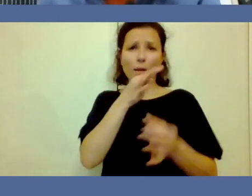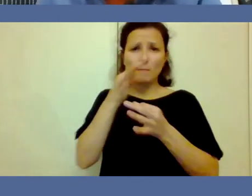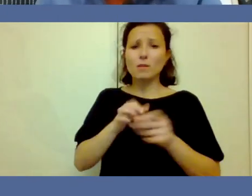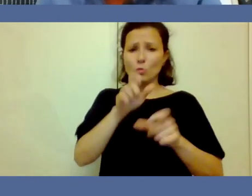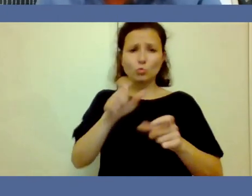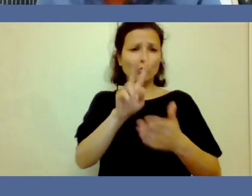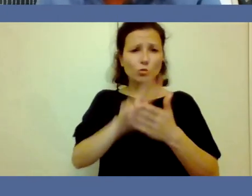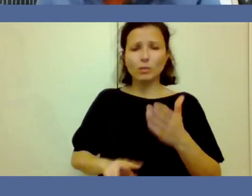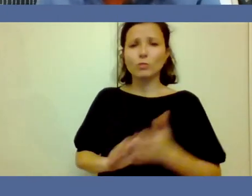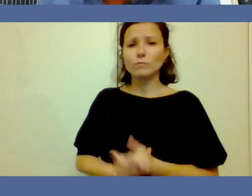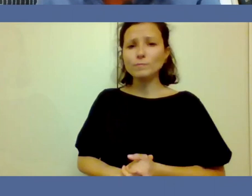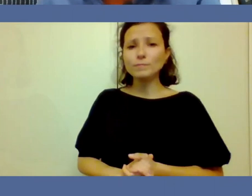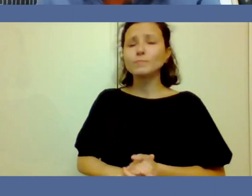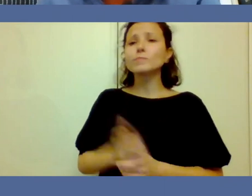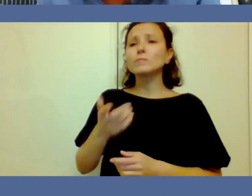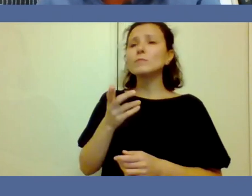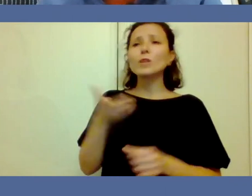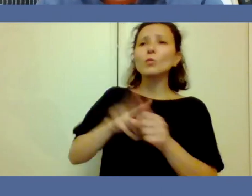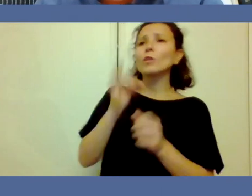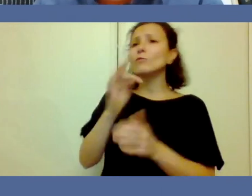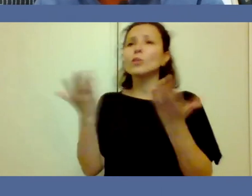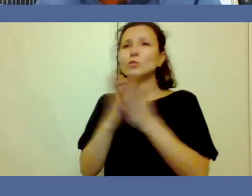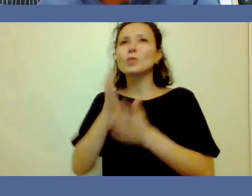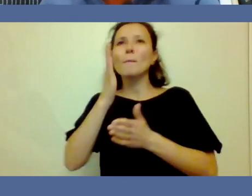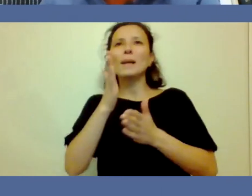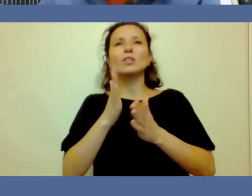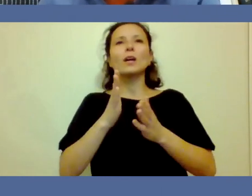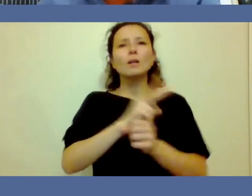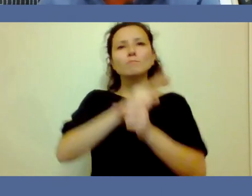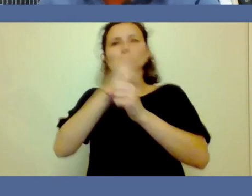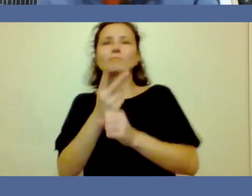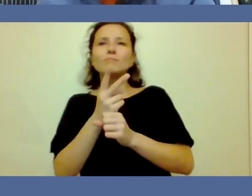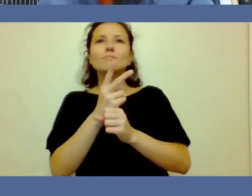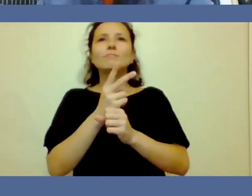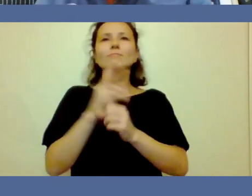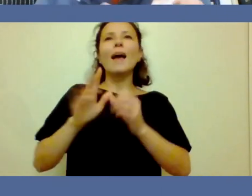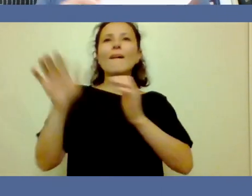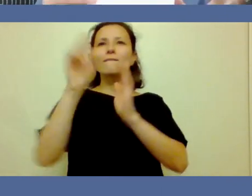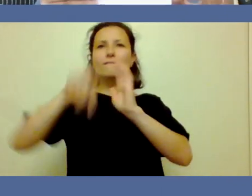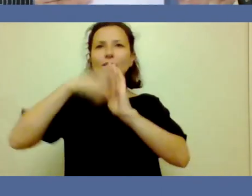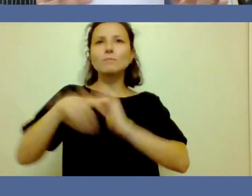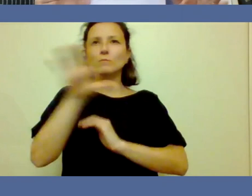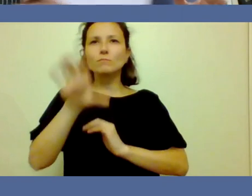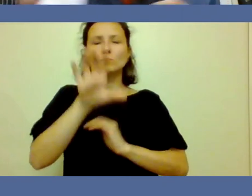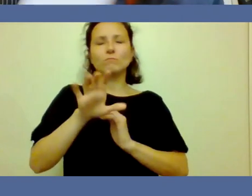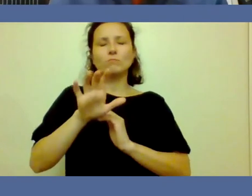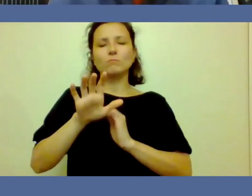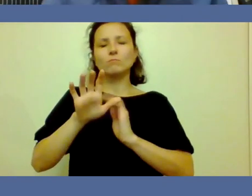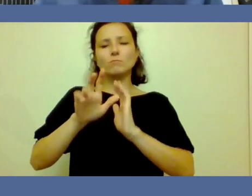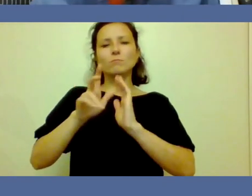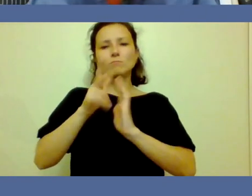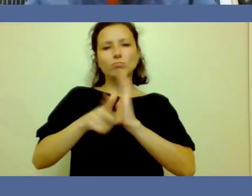bez głosu. Czy któraś z pani książek doczeka się ekranizacji na dużym ekranie? Tak. W tej